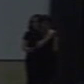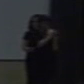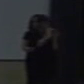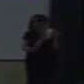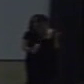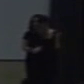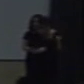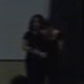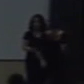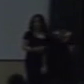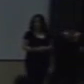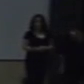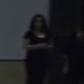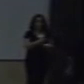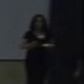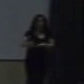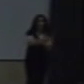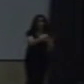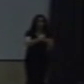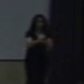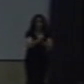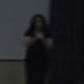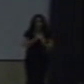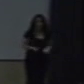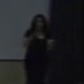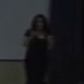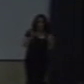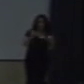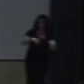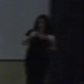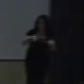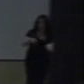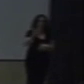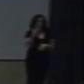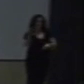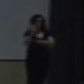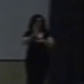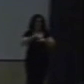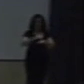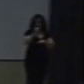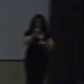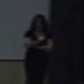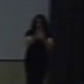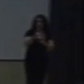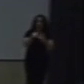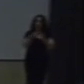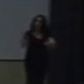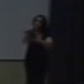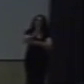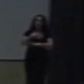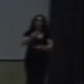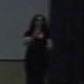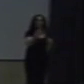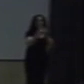telèfons Toralla, tot plegat ofereix un potencial enorme. I només com a exemple, i ja per acabar, m'agradaria ensenyar-vos una entrevista que vaig fer l'any